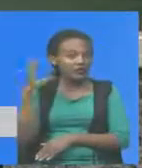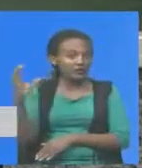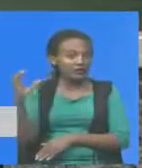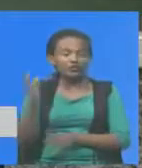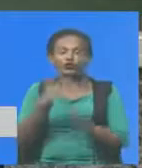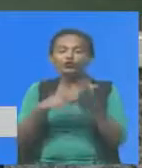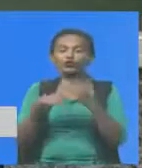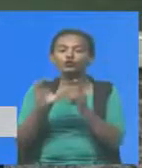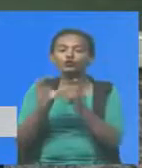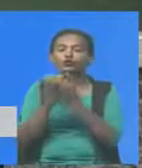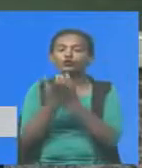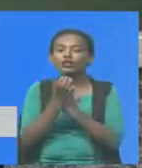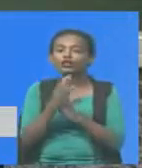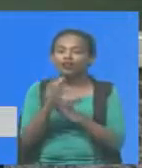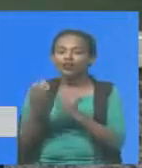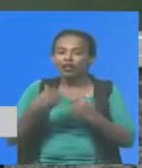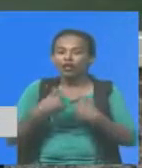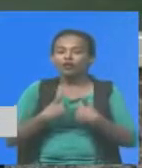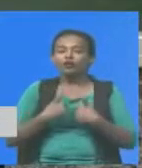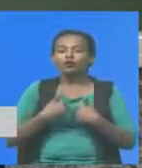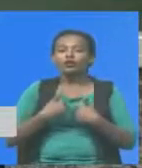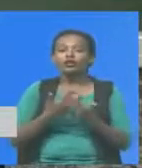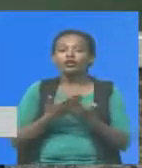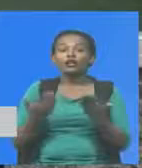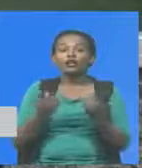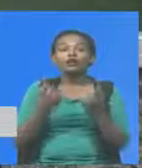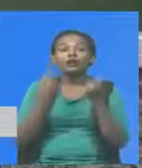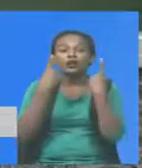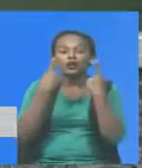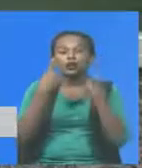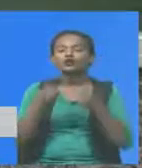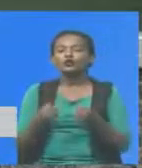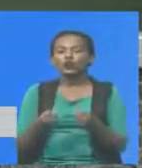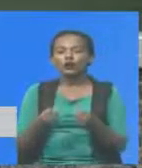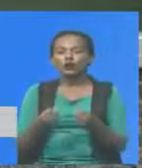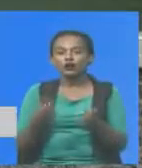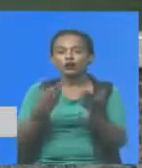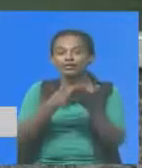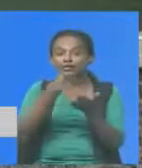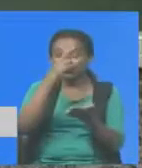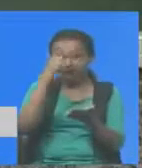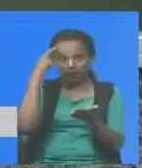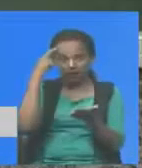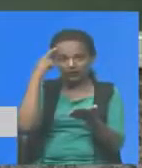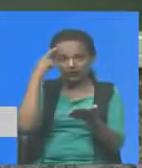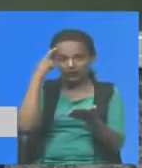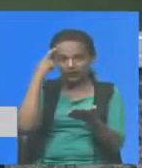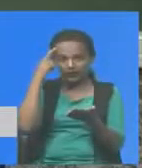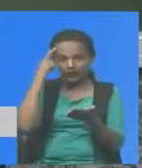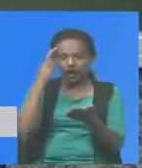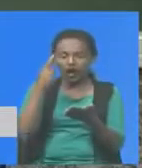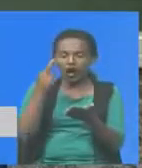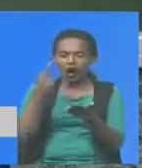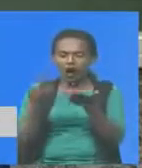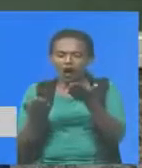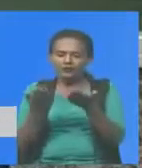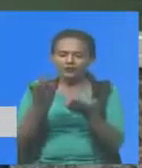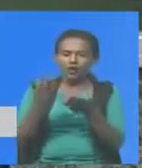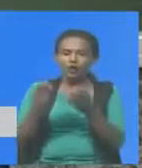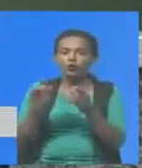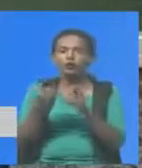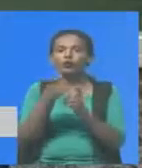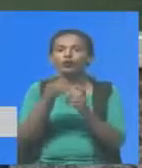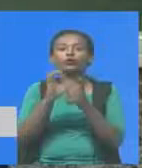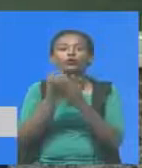ግስፈትና ያለውን ሁኔታ ለመረዳት ተችሏል። በዚህም ምክንያት አንጻራዊ በሆነ መልኩ